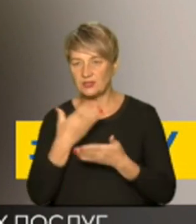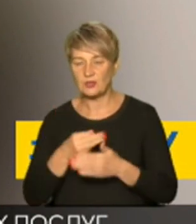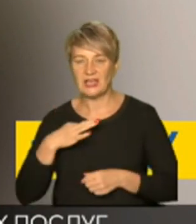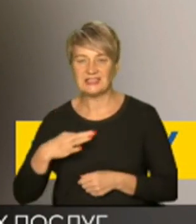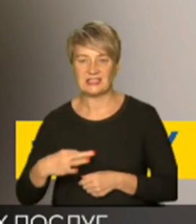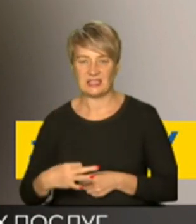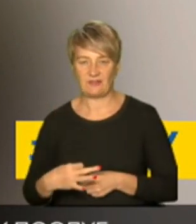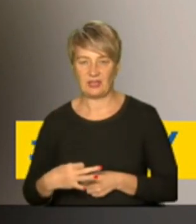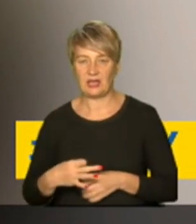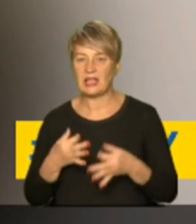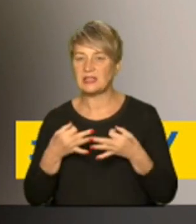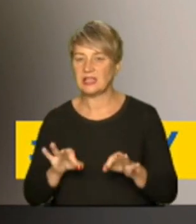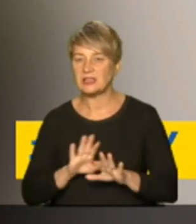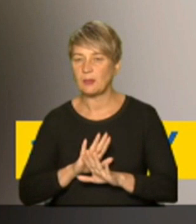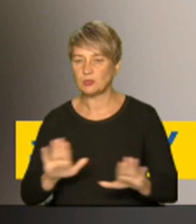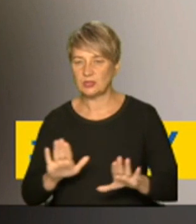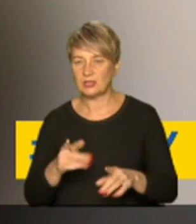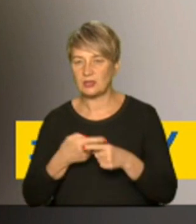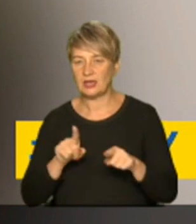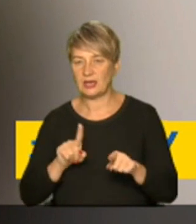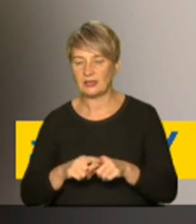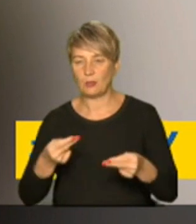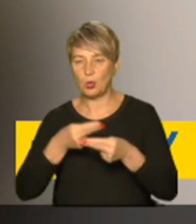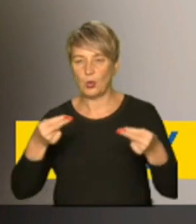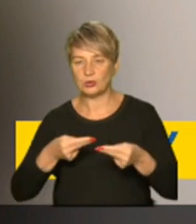не допускать их к контракту, чтобы